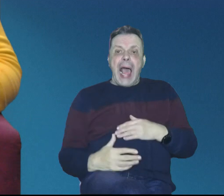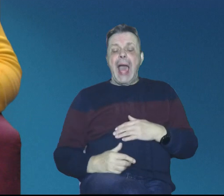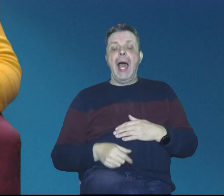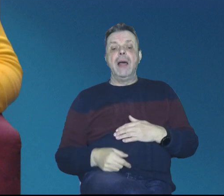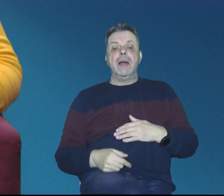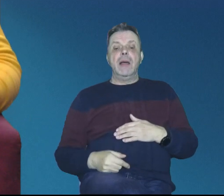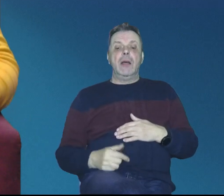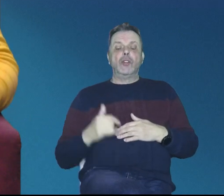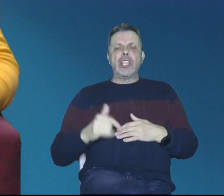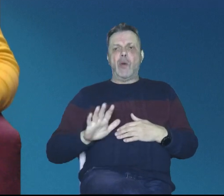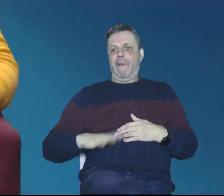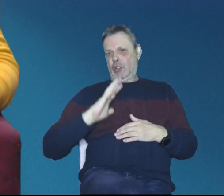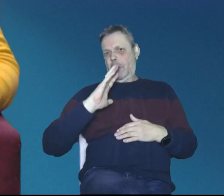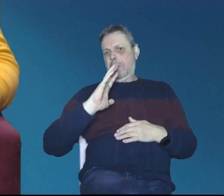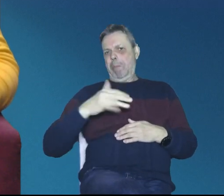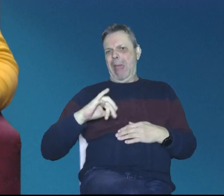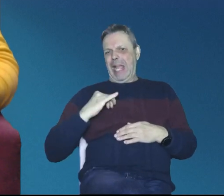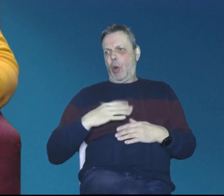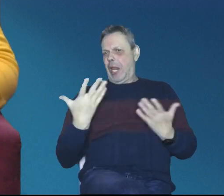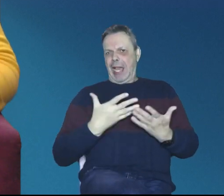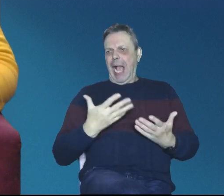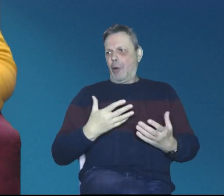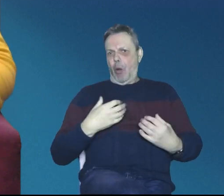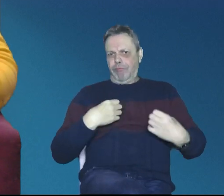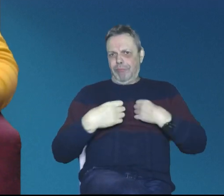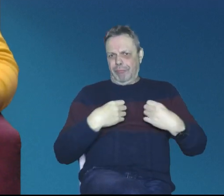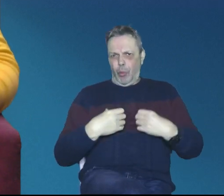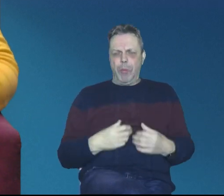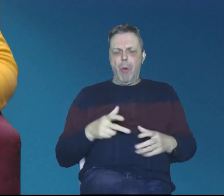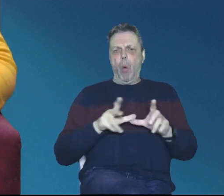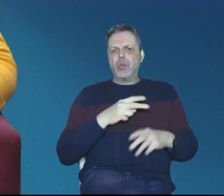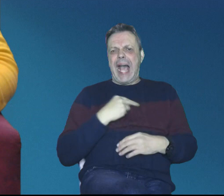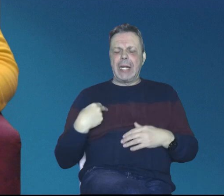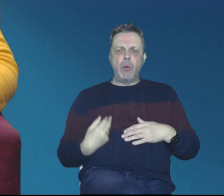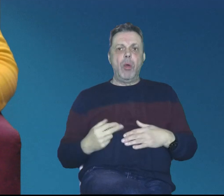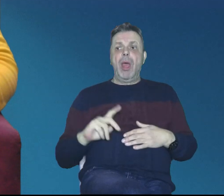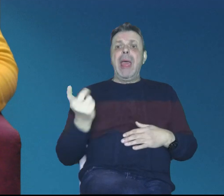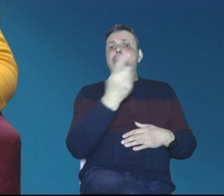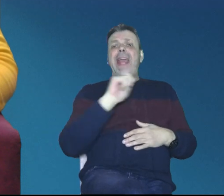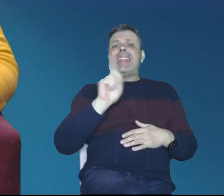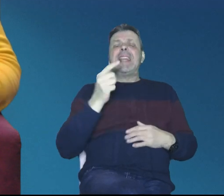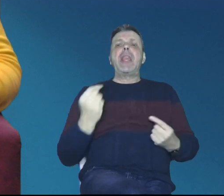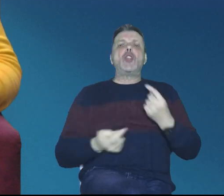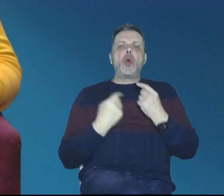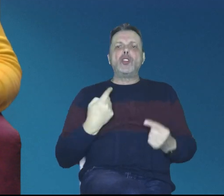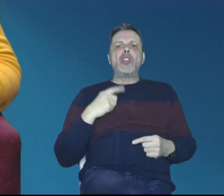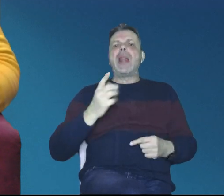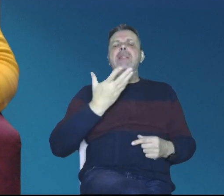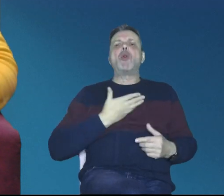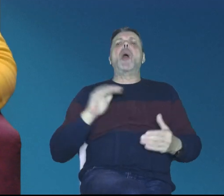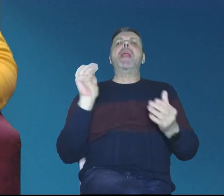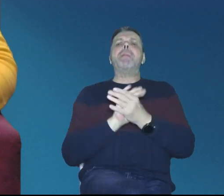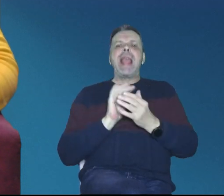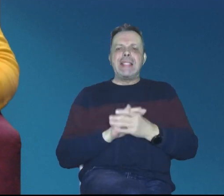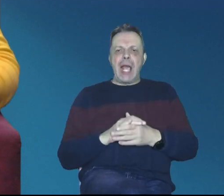do kraja, evo, do sada, ovo je sad već peta godina kako izvodimo predstavu na ulicama grada Zagreba, gotovo se nikad nije